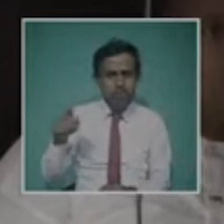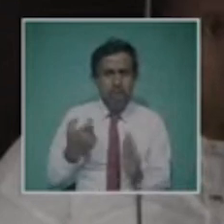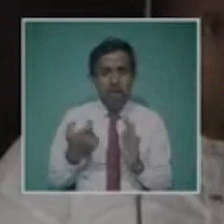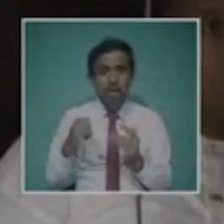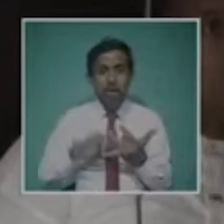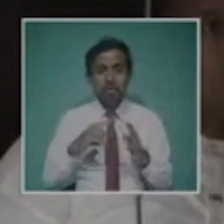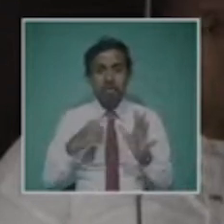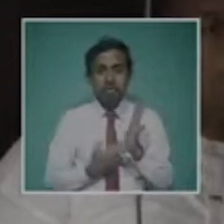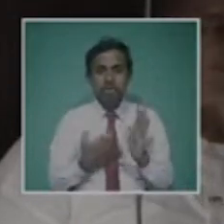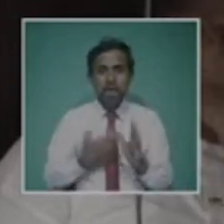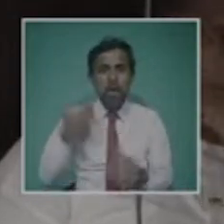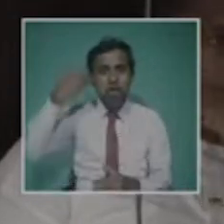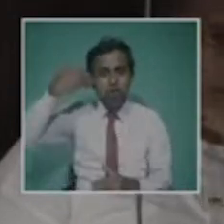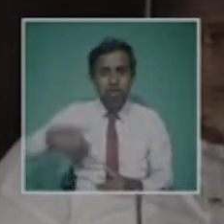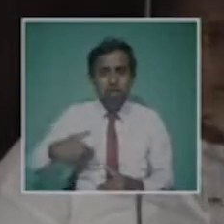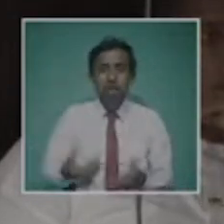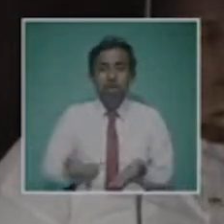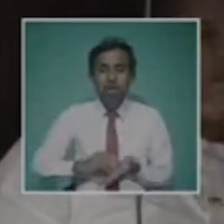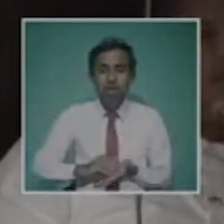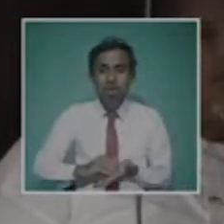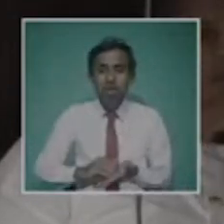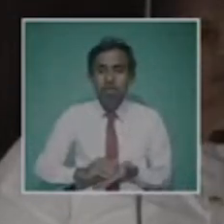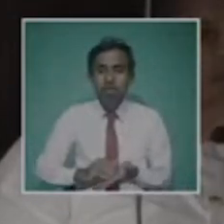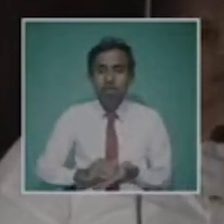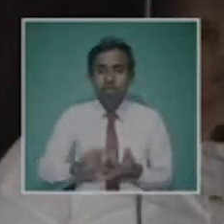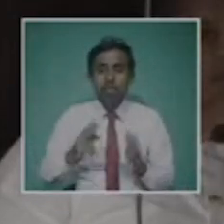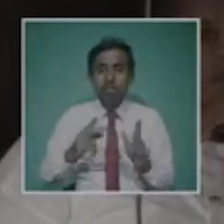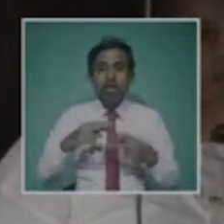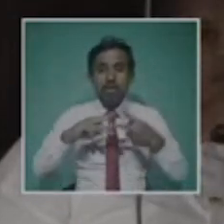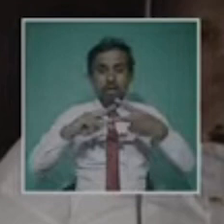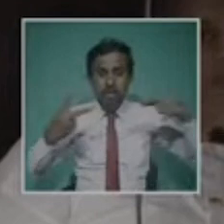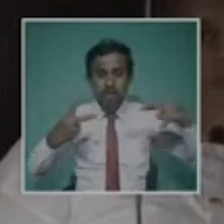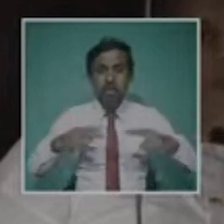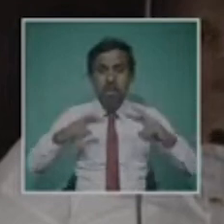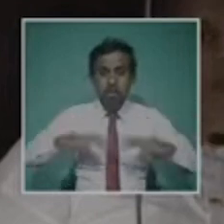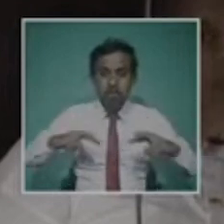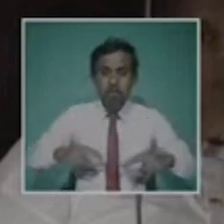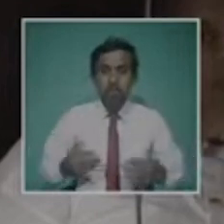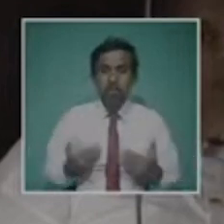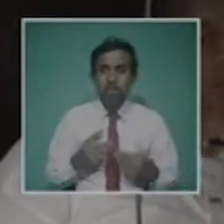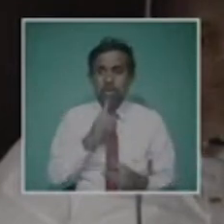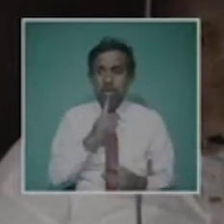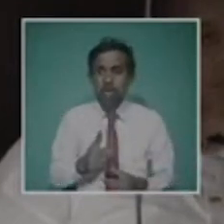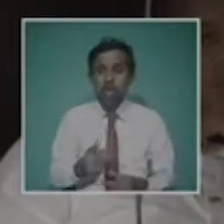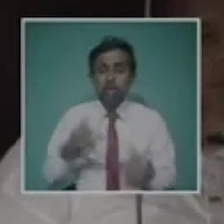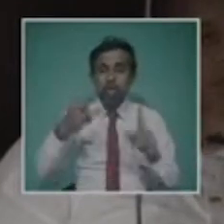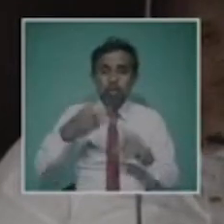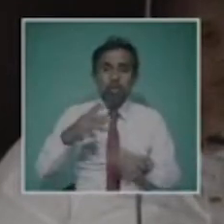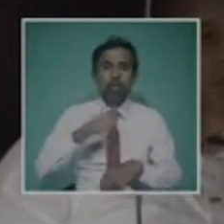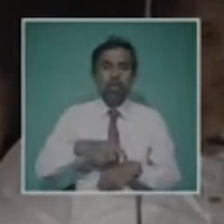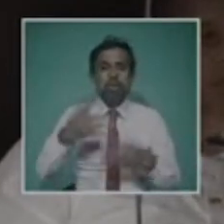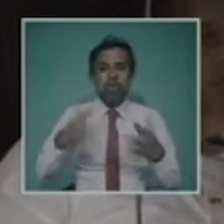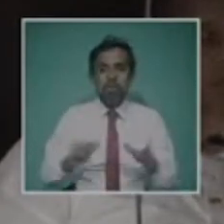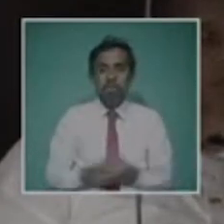ජස්මින් මියැදිලා කියලා. නැවත වතාවක් මේ DNA පරීක්ෂණය කරන්න ඕනේ කියලා එතුමා කරලා තුන්වැනි පාරක් කරා.